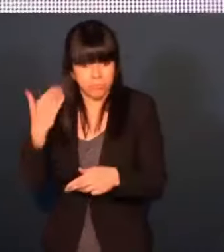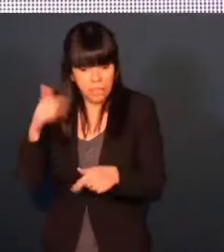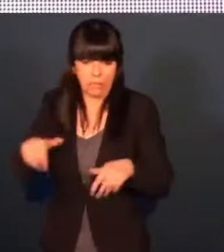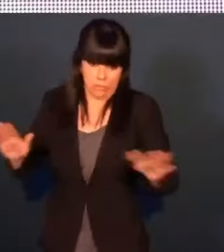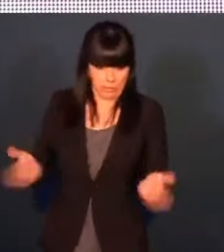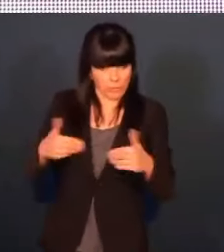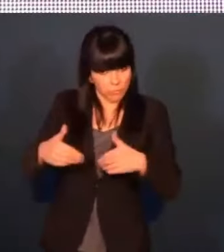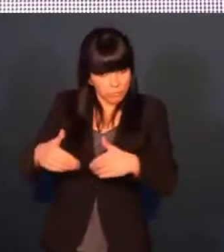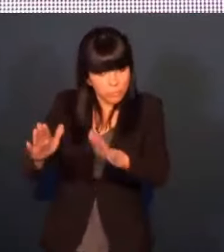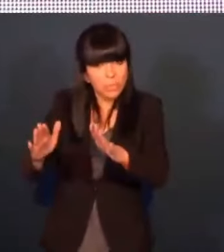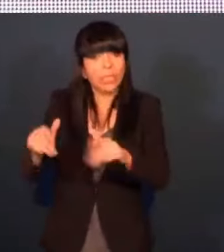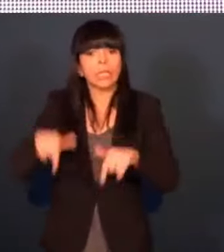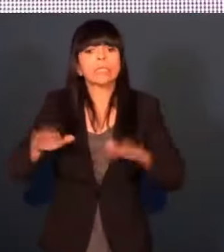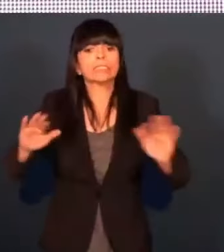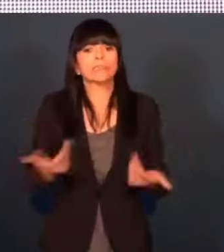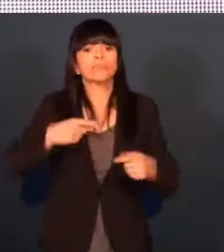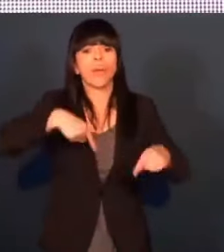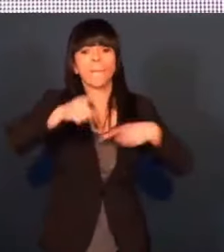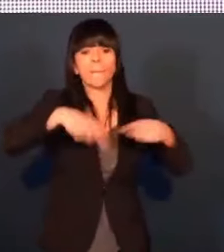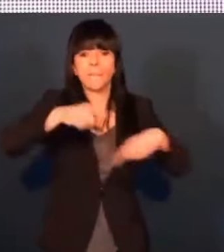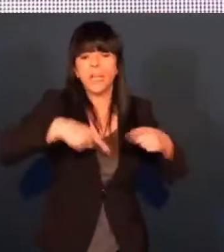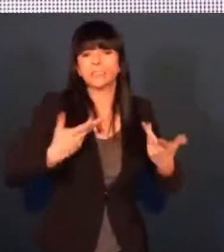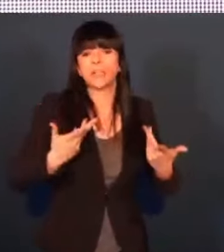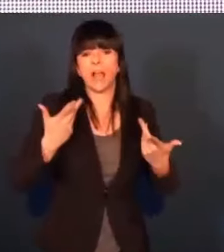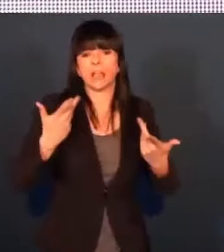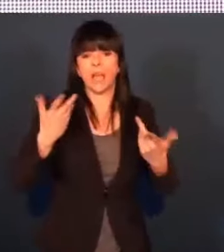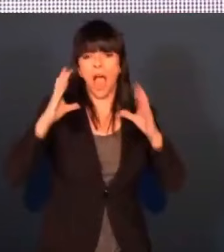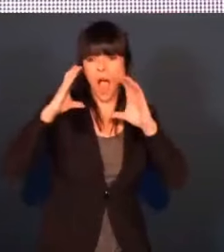копка на магистралния път от Русе към Велико Търново.